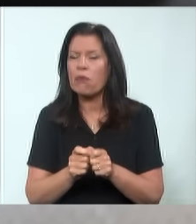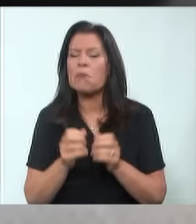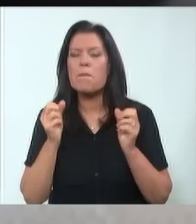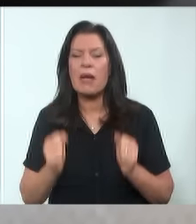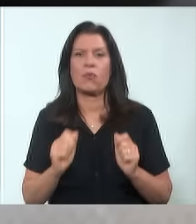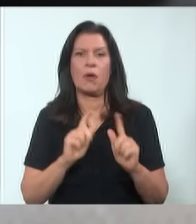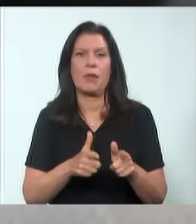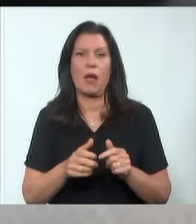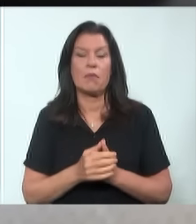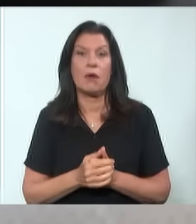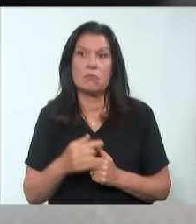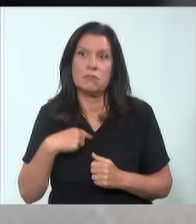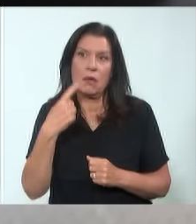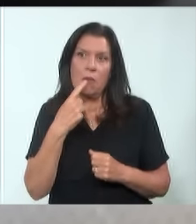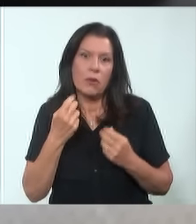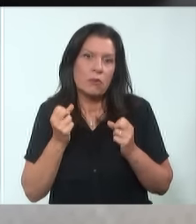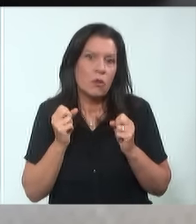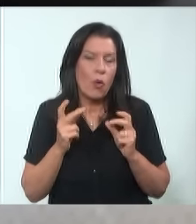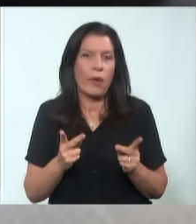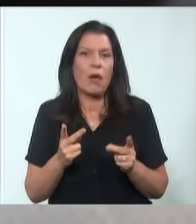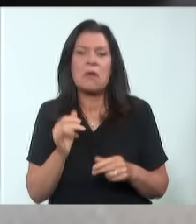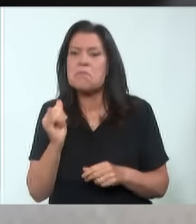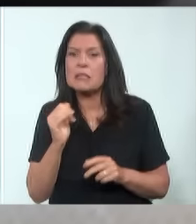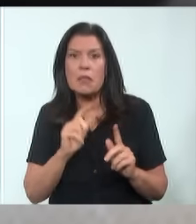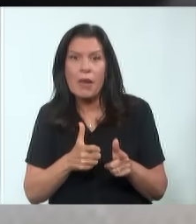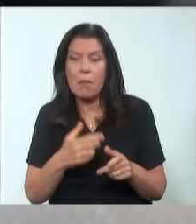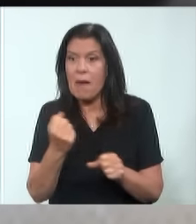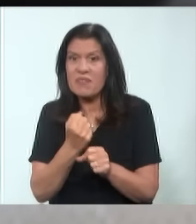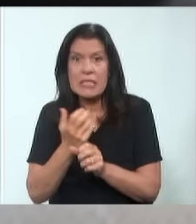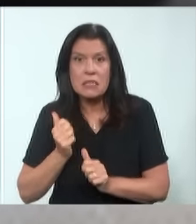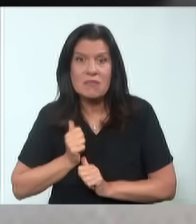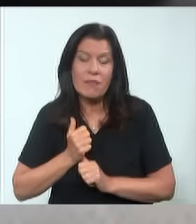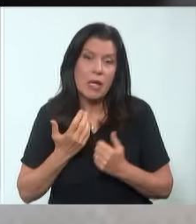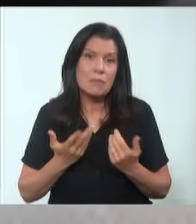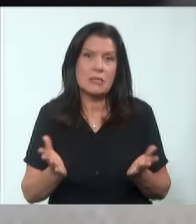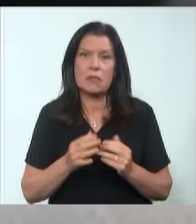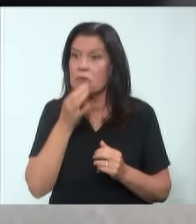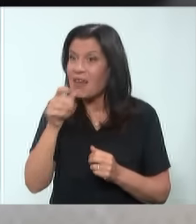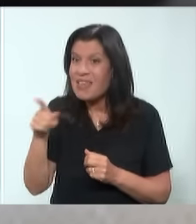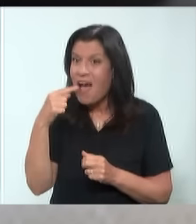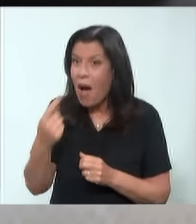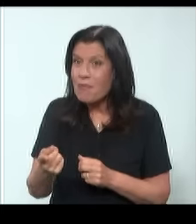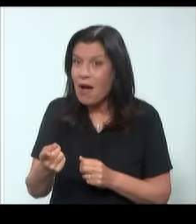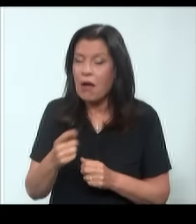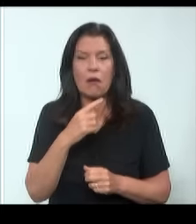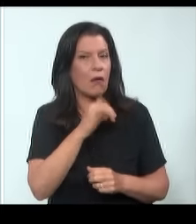גם תהיה, מה זה מלחמה? מבצע כזה צבאי, כאילו בסדר, את יודעת, לא. היא אמרה לך? היא אמרה לי. היא אמרה לי את זה,